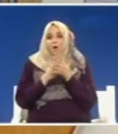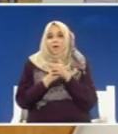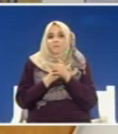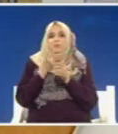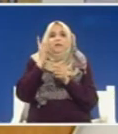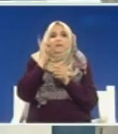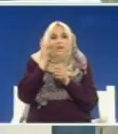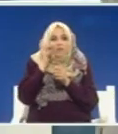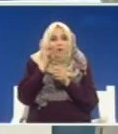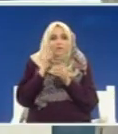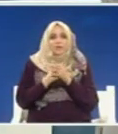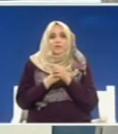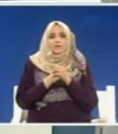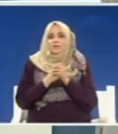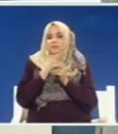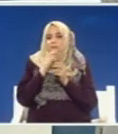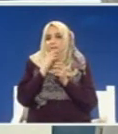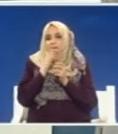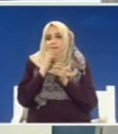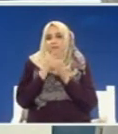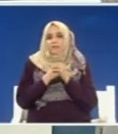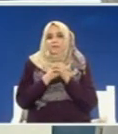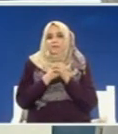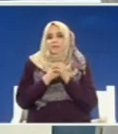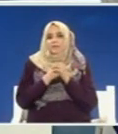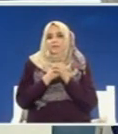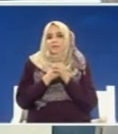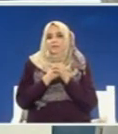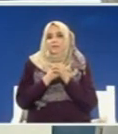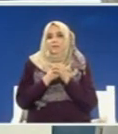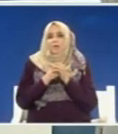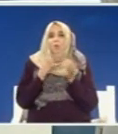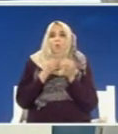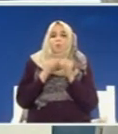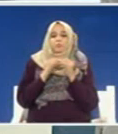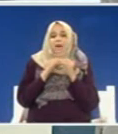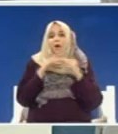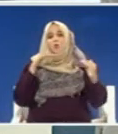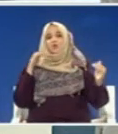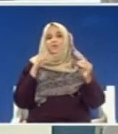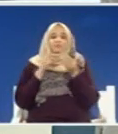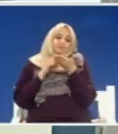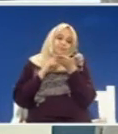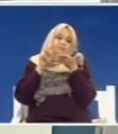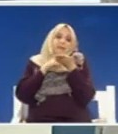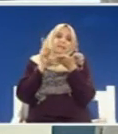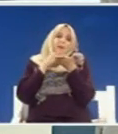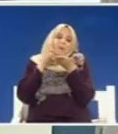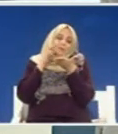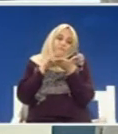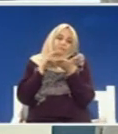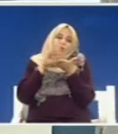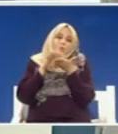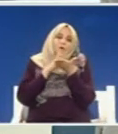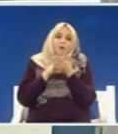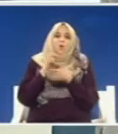التليفون أو إلى غير ذلك، في في في المخدع يعني أو مستلقي إلى غير ذلك. معلش. أيوة. الإنسان يقرأ على